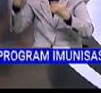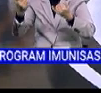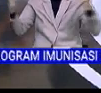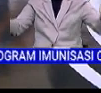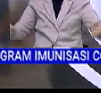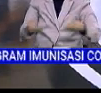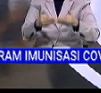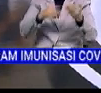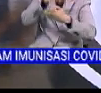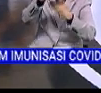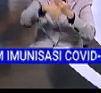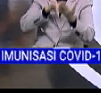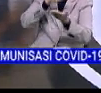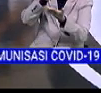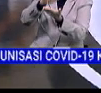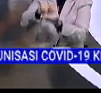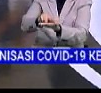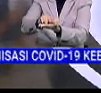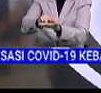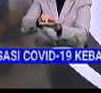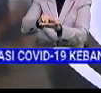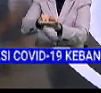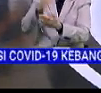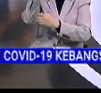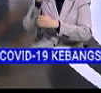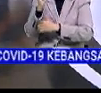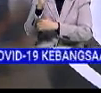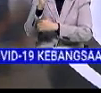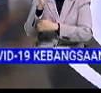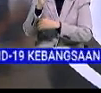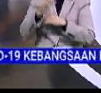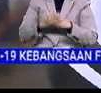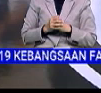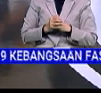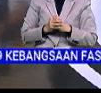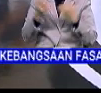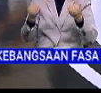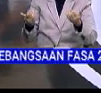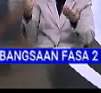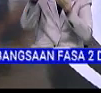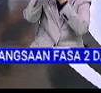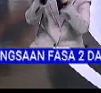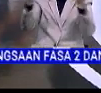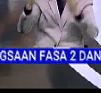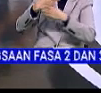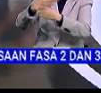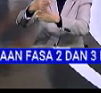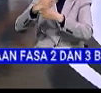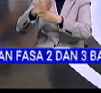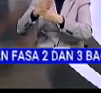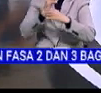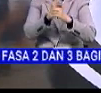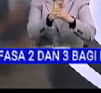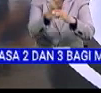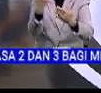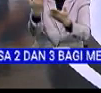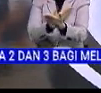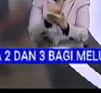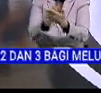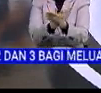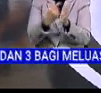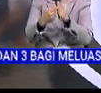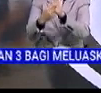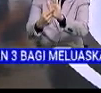memperkenalkan program Airport Staycation. Ikuti laporan wartawan Gilberta Robert berkongsi keunikan inisiatif terbaru